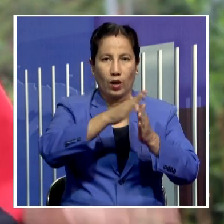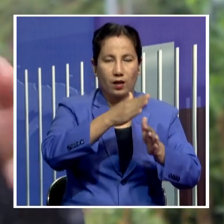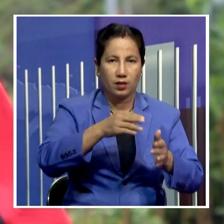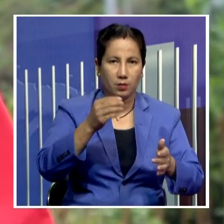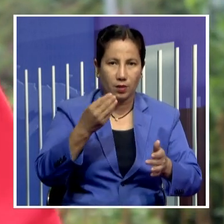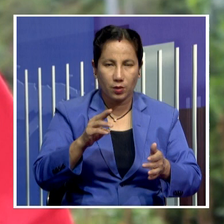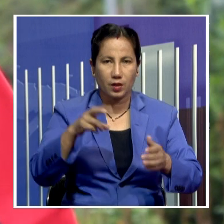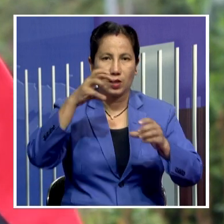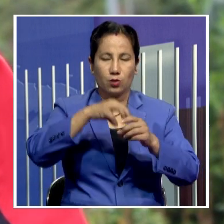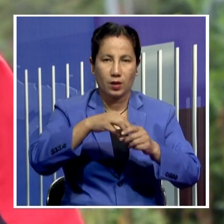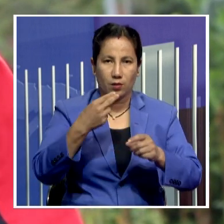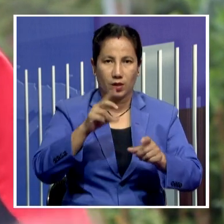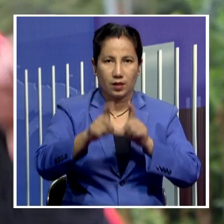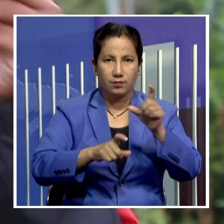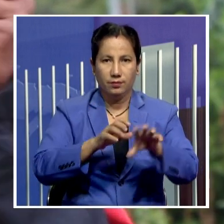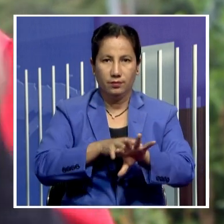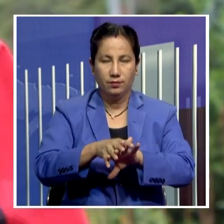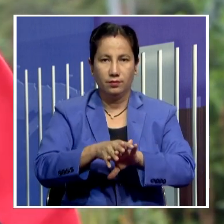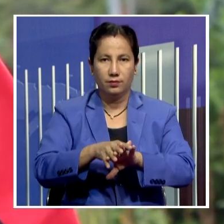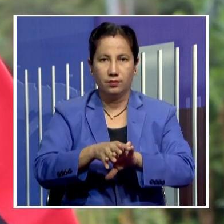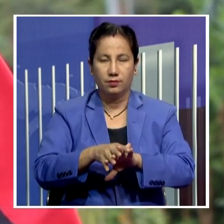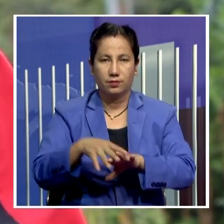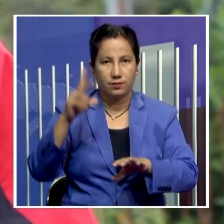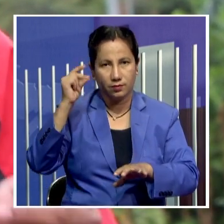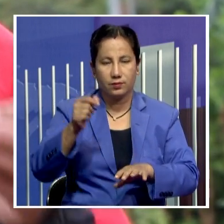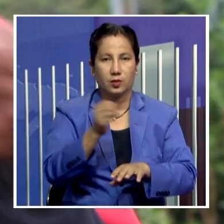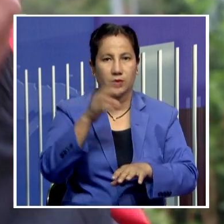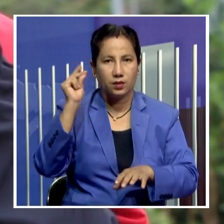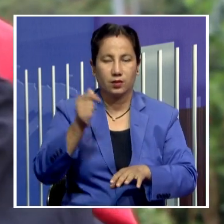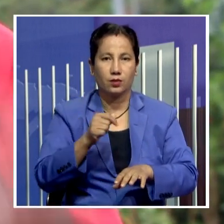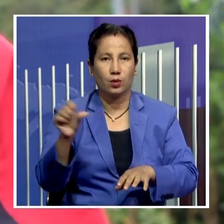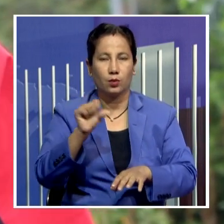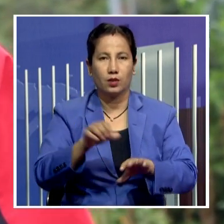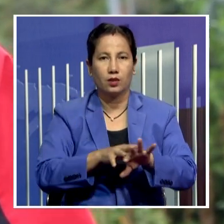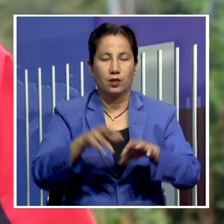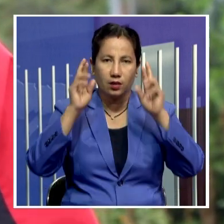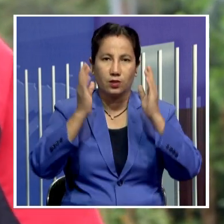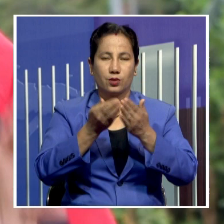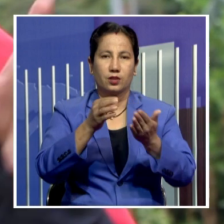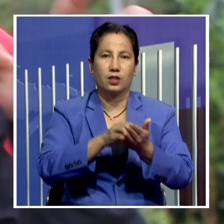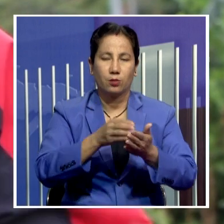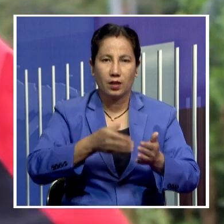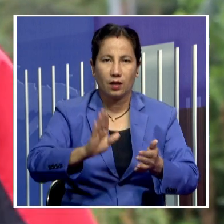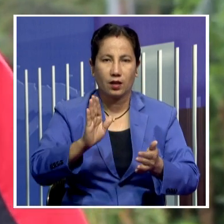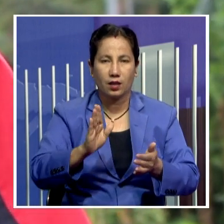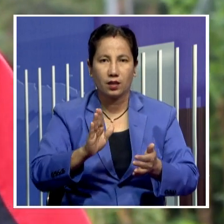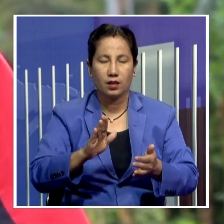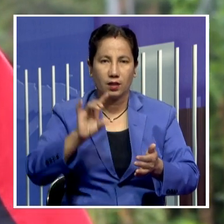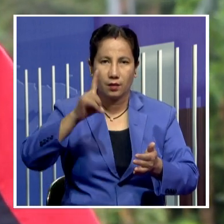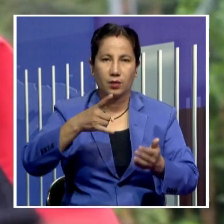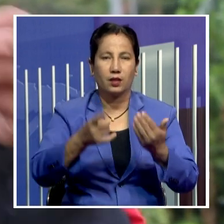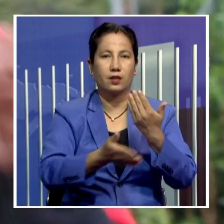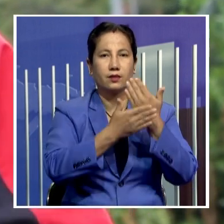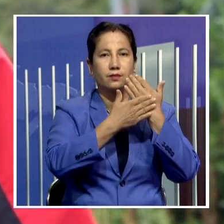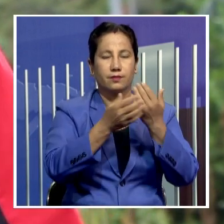परेका, डुबानमा परेका व्यक्तिहरूको छिटोभन्दा छिटो तिनीहरूलाई सुरक्षित ठाउँमा लगेर पुनर्स्थापना